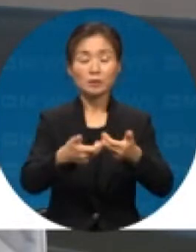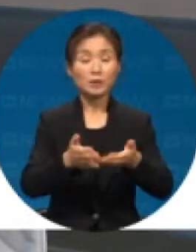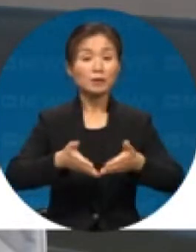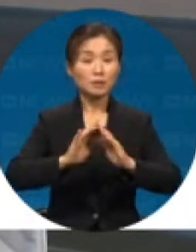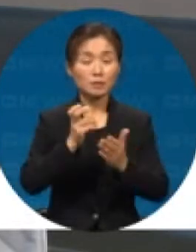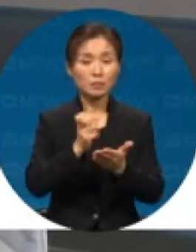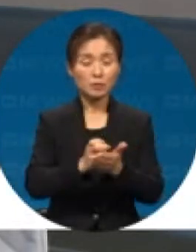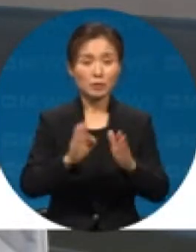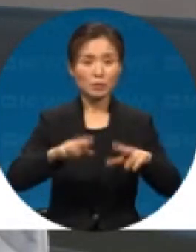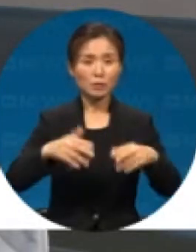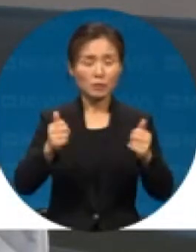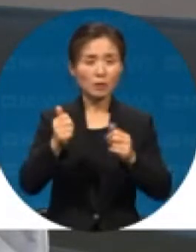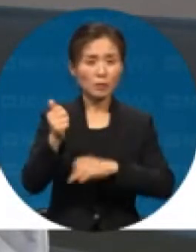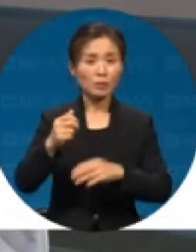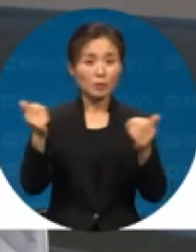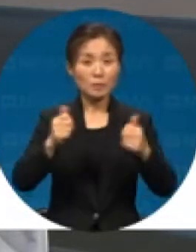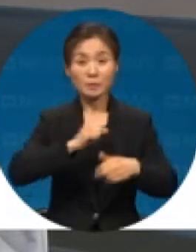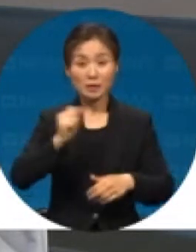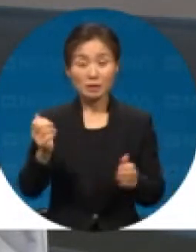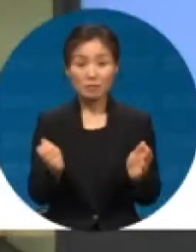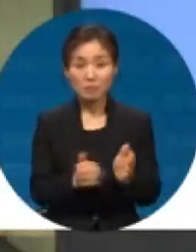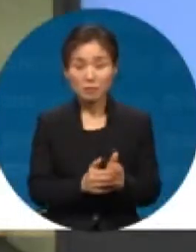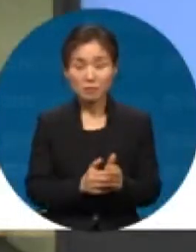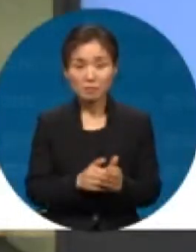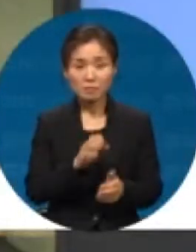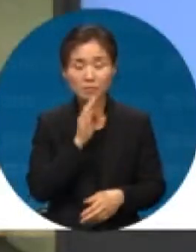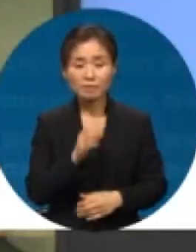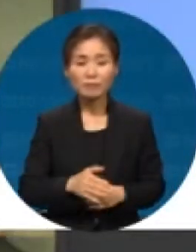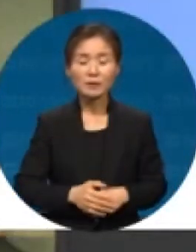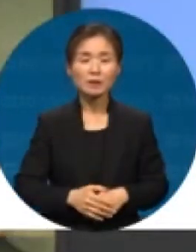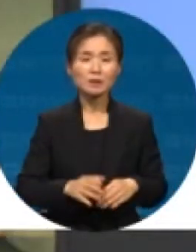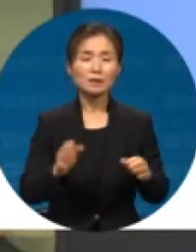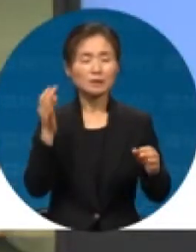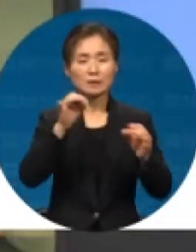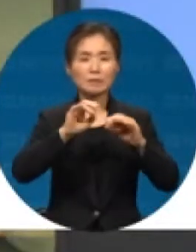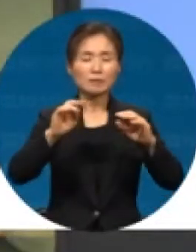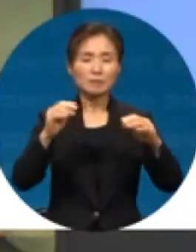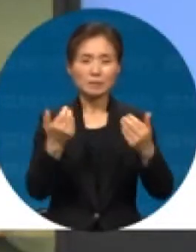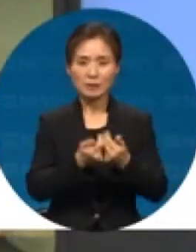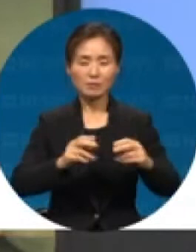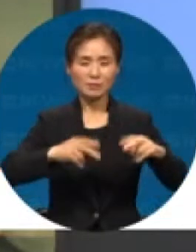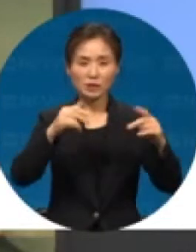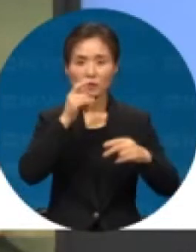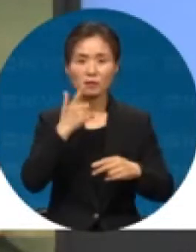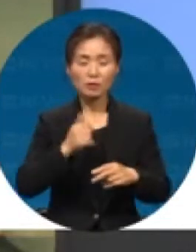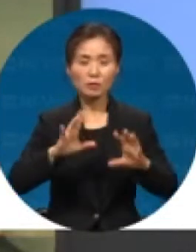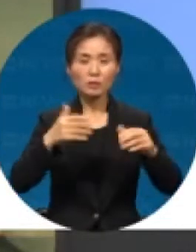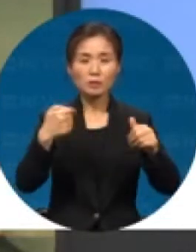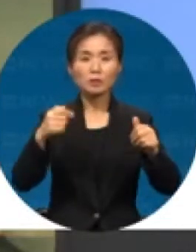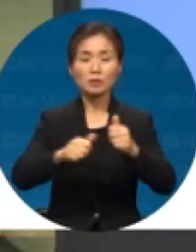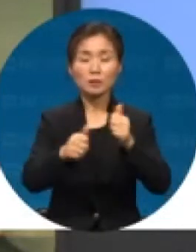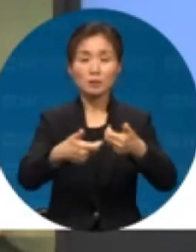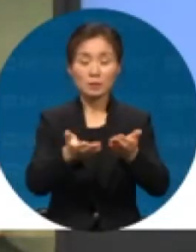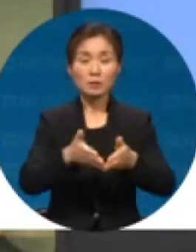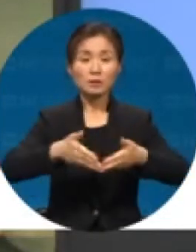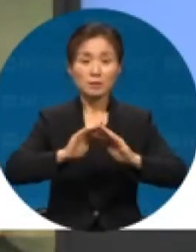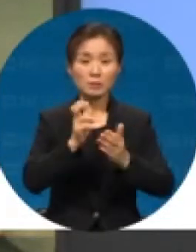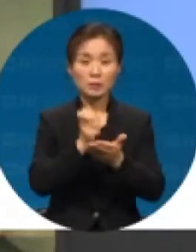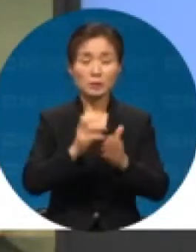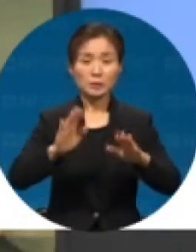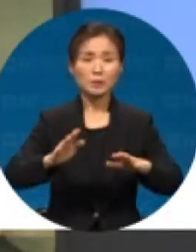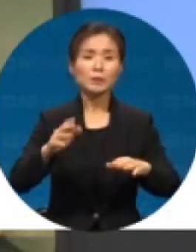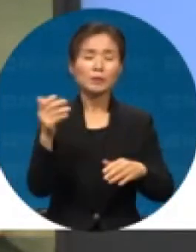국회 본회의를 통과 했죠 네 그렇습니다 뜨거운 찬반 논쟁을 불러일으켰던 국가 교육위원 의 설치 법안이 국회 본회의를 통과했습니다